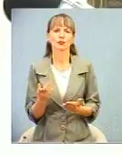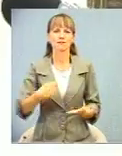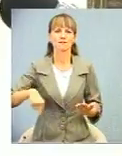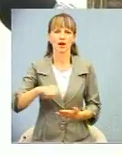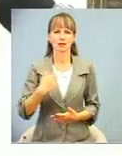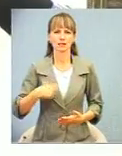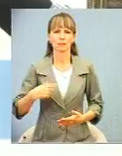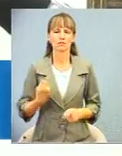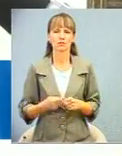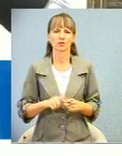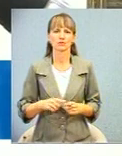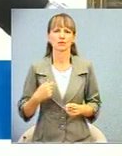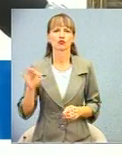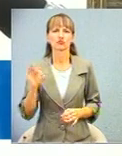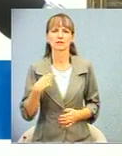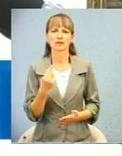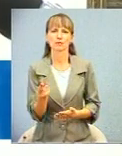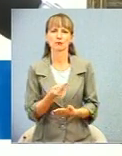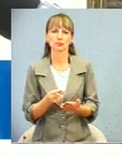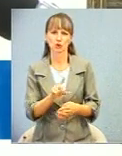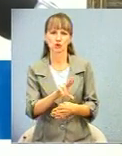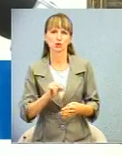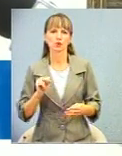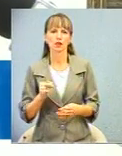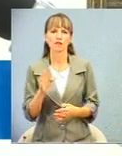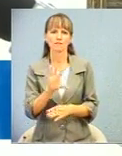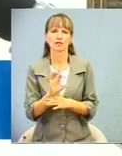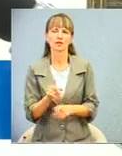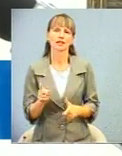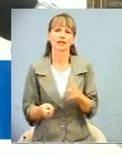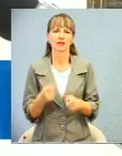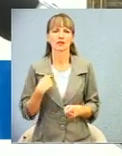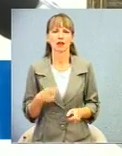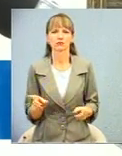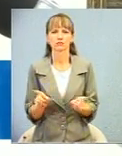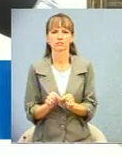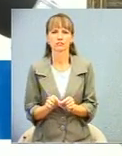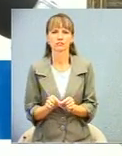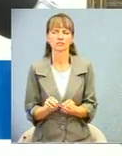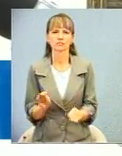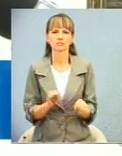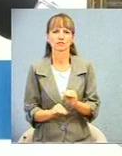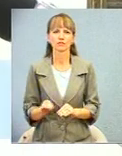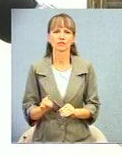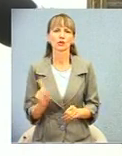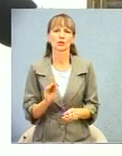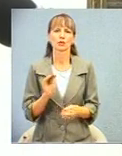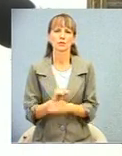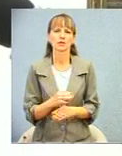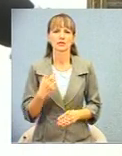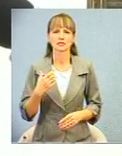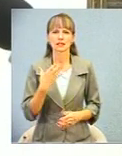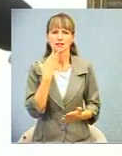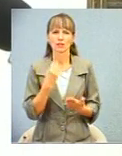собой. Чаще всего я пишу с фотографии. Иногда соединяю там что-то вот с фотографией, компилирую. Вот что-то добавляю от себя,